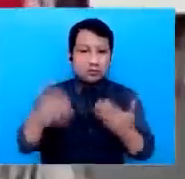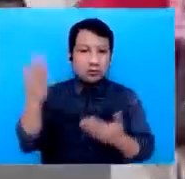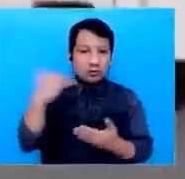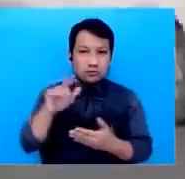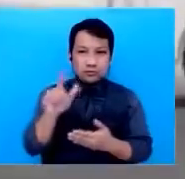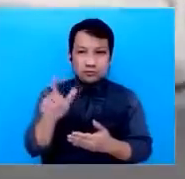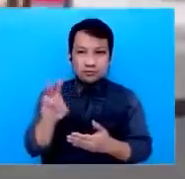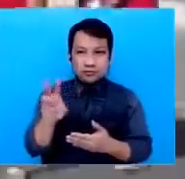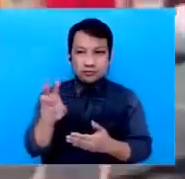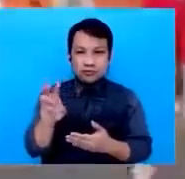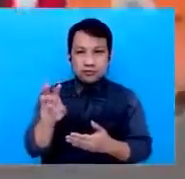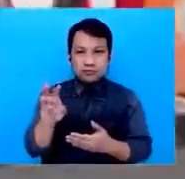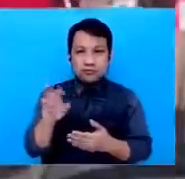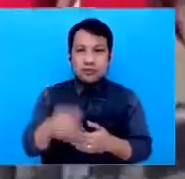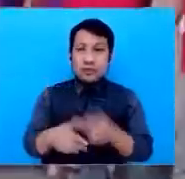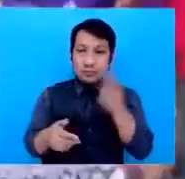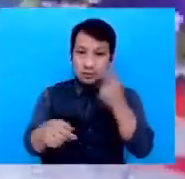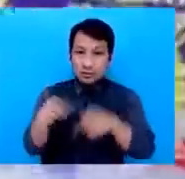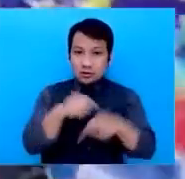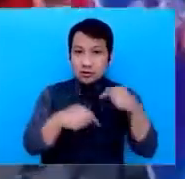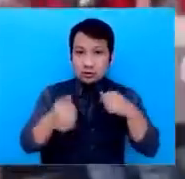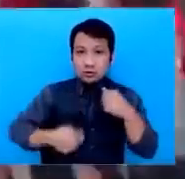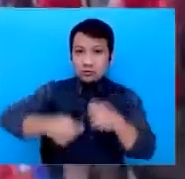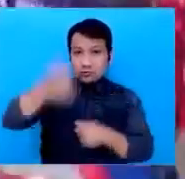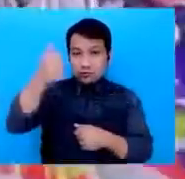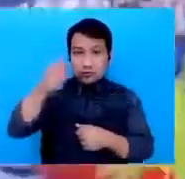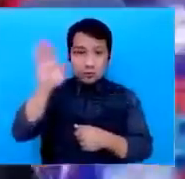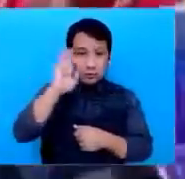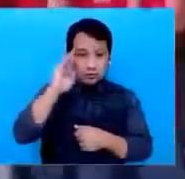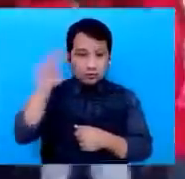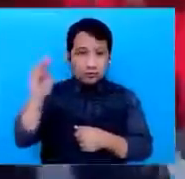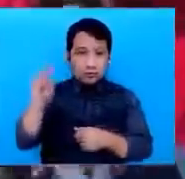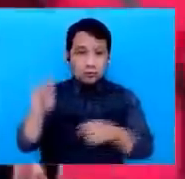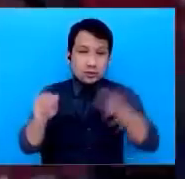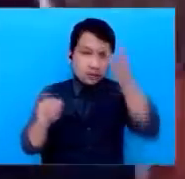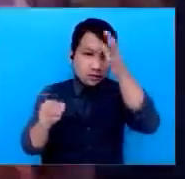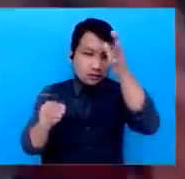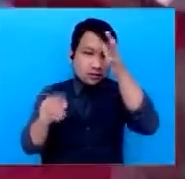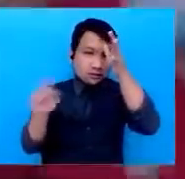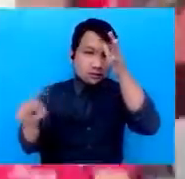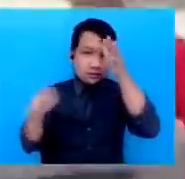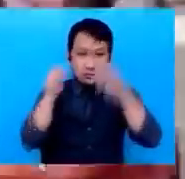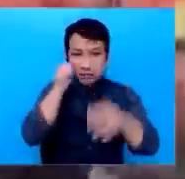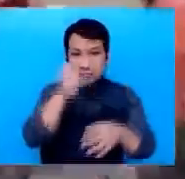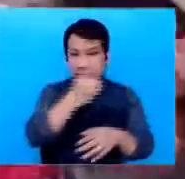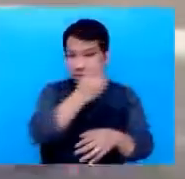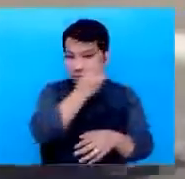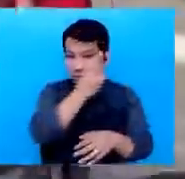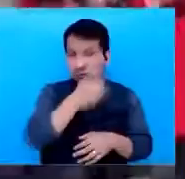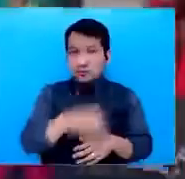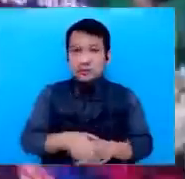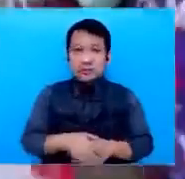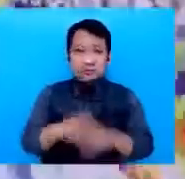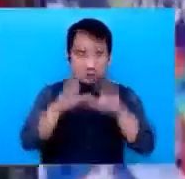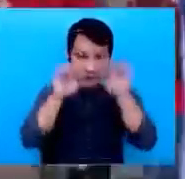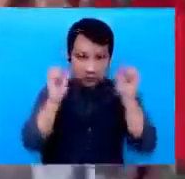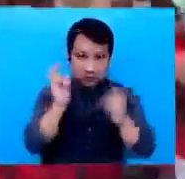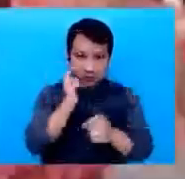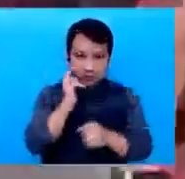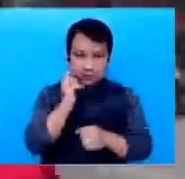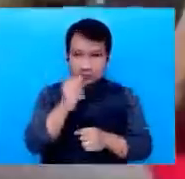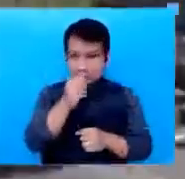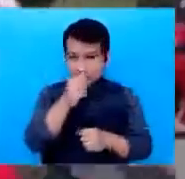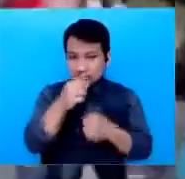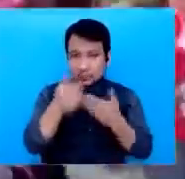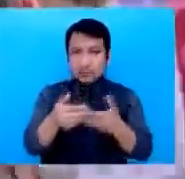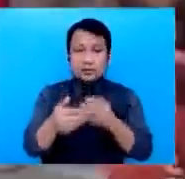2016, makikita ang nanalo rito si Bongbong Marcos at ang ama ng kanyang running mate na si Pangulong Duterte. Tutulak naman